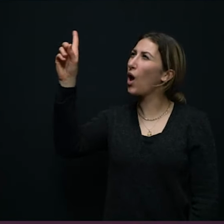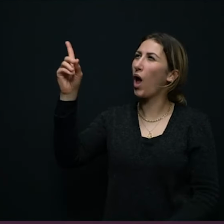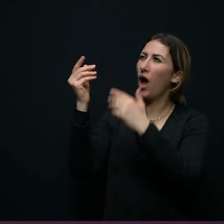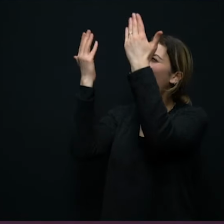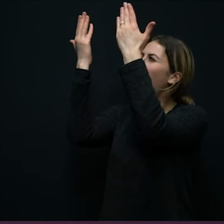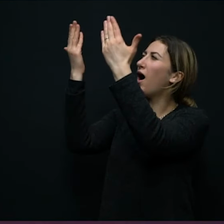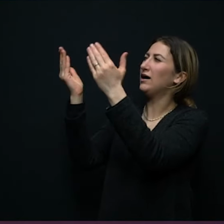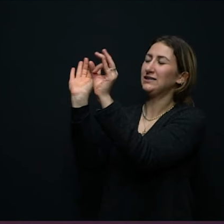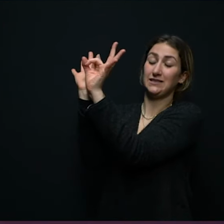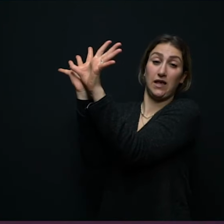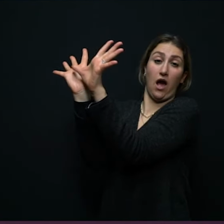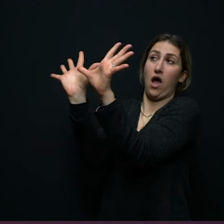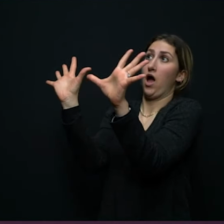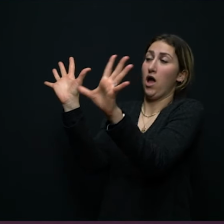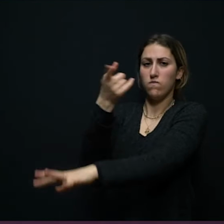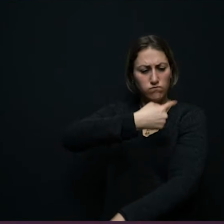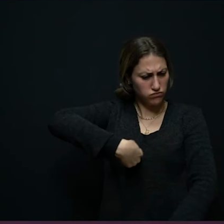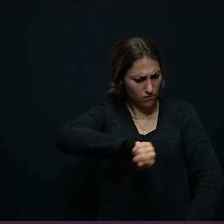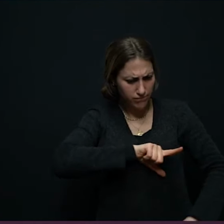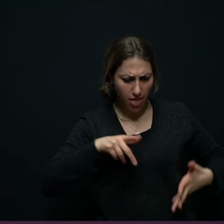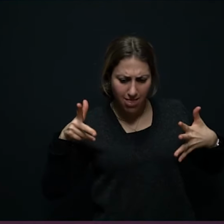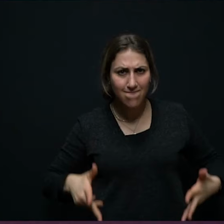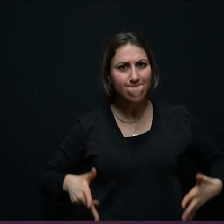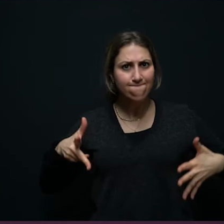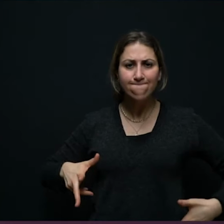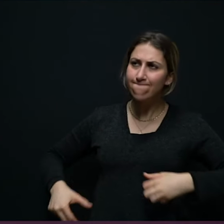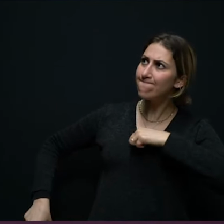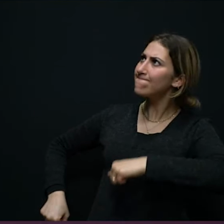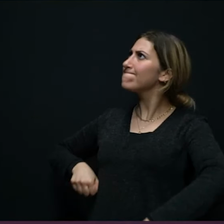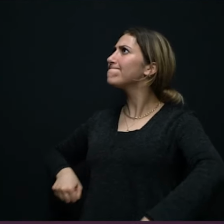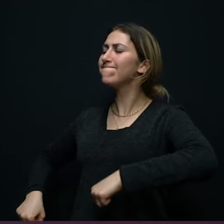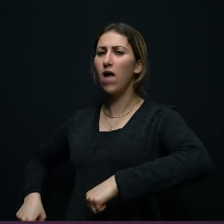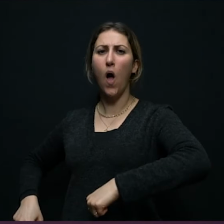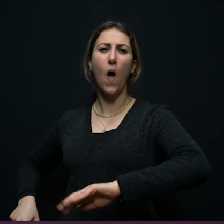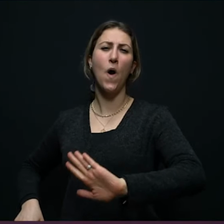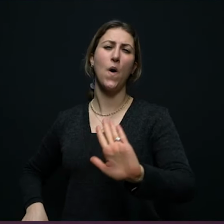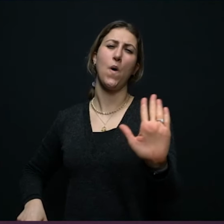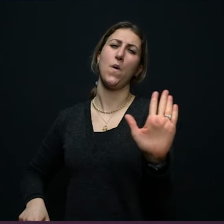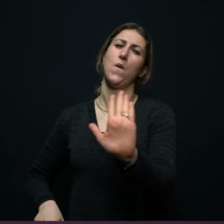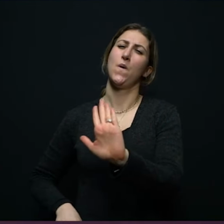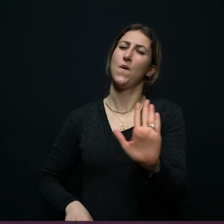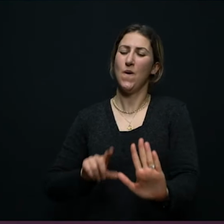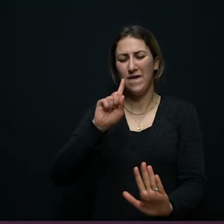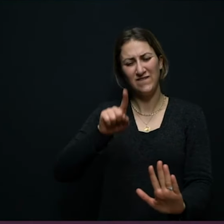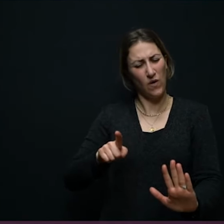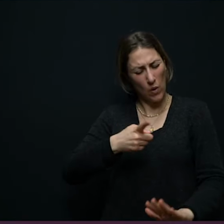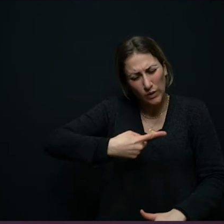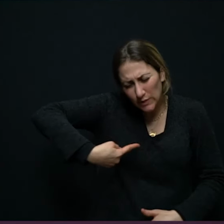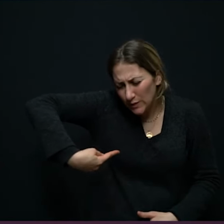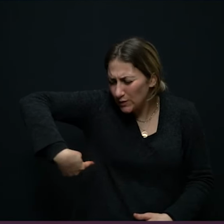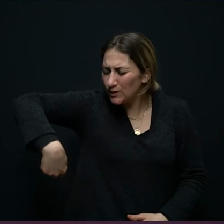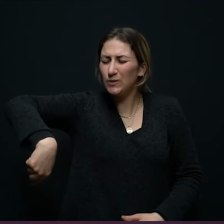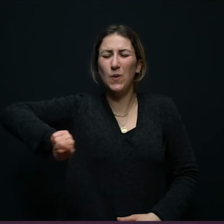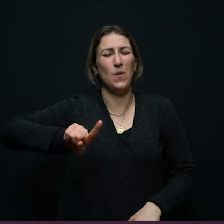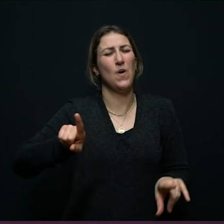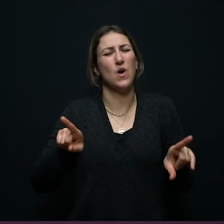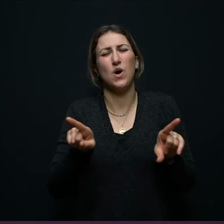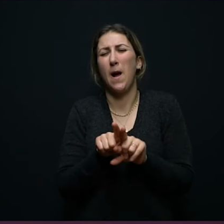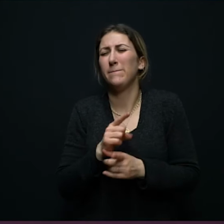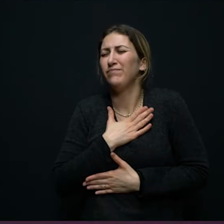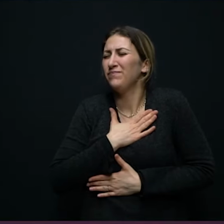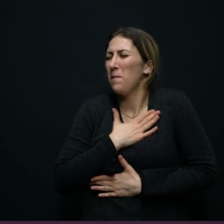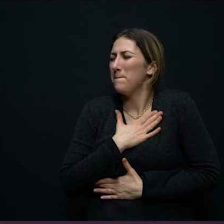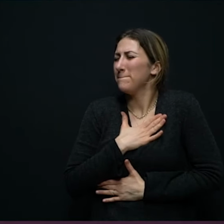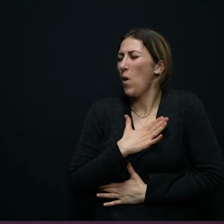devons désiré sentir bon à l'intérieur dégager la bonne odeur de christ pour pouvoir entrer dans la présence de